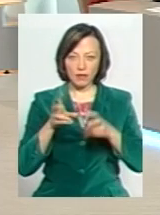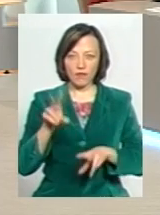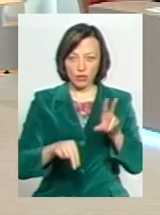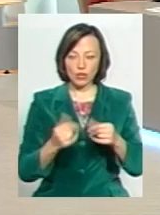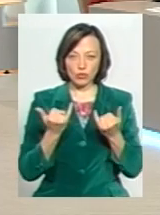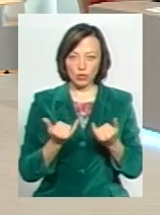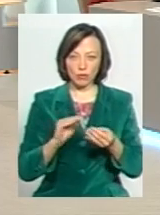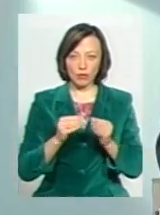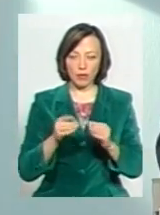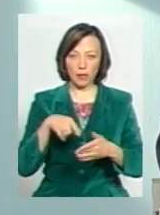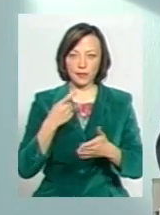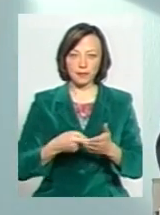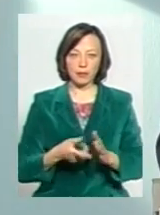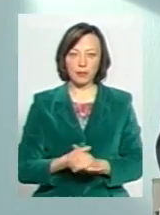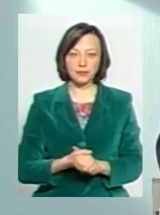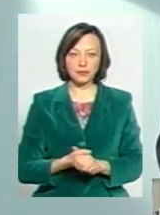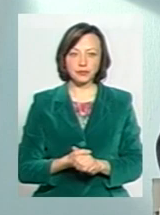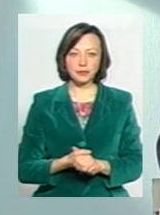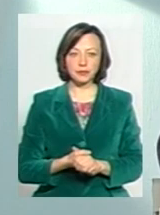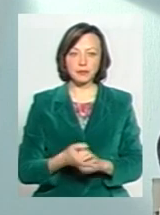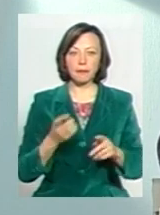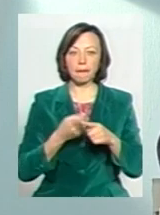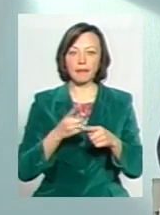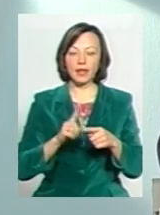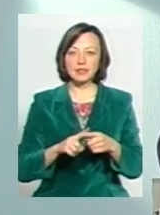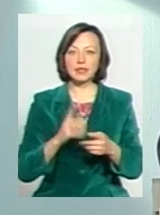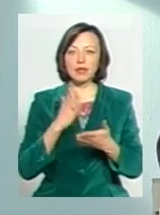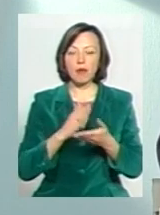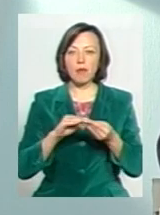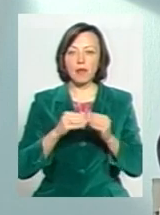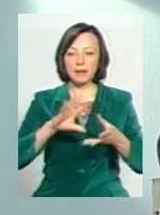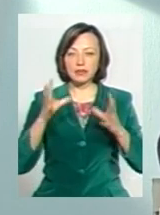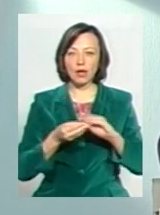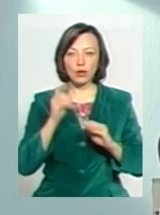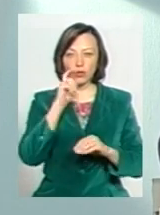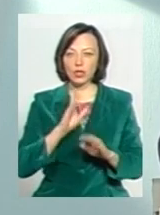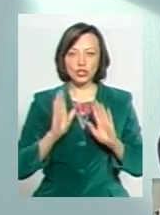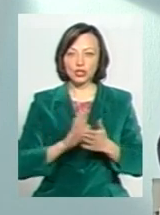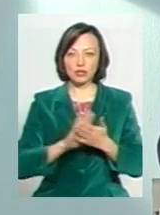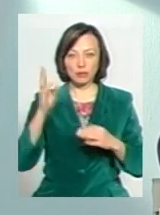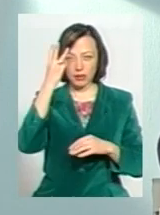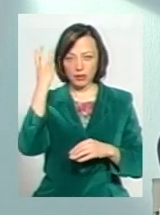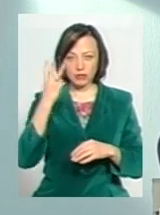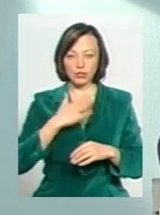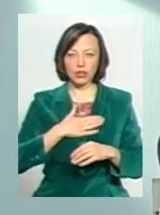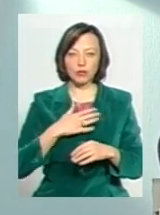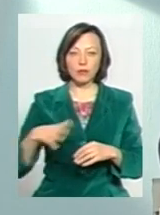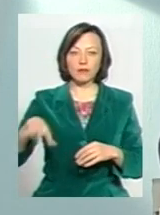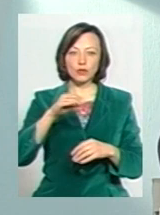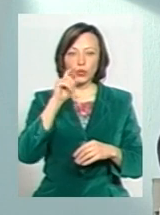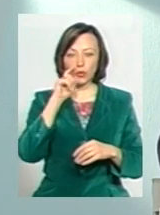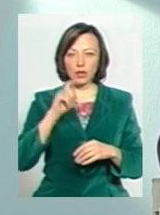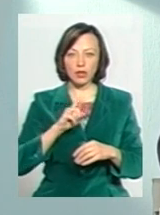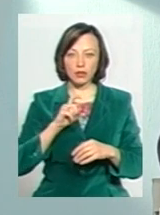вважаєте сьогодні за проблему? Це є проблема загальноукраїнська, це не можу сказати, що чисто Хмельницького, тому що по всій